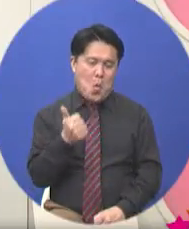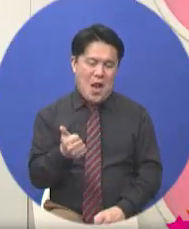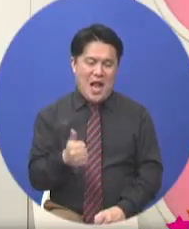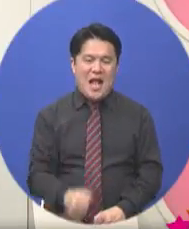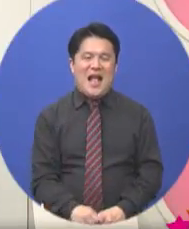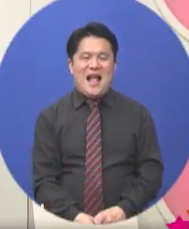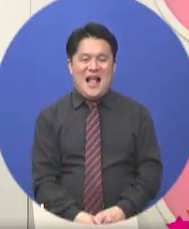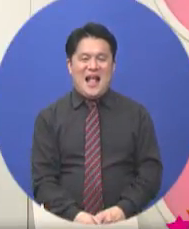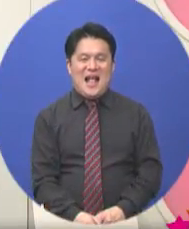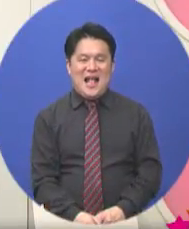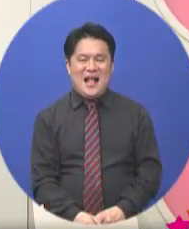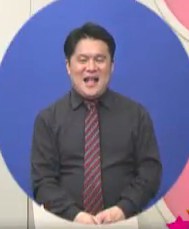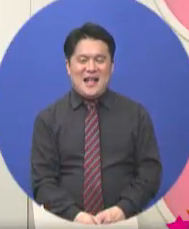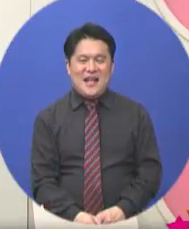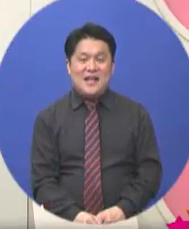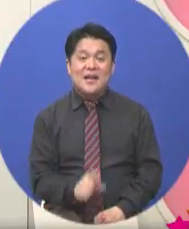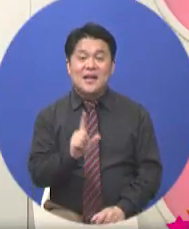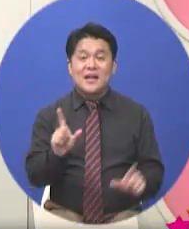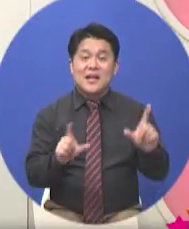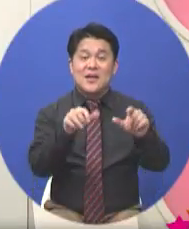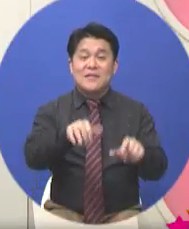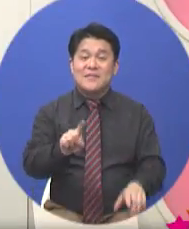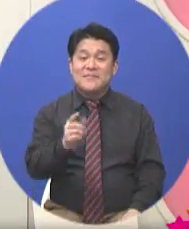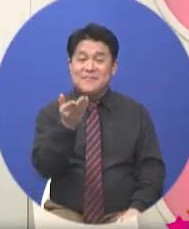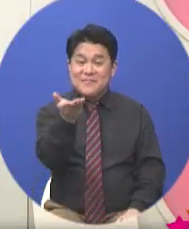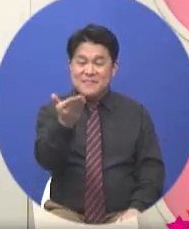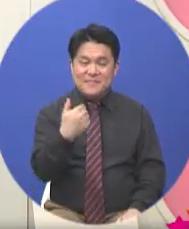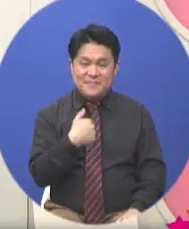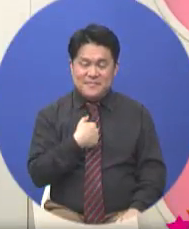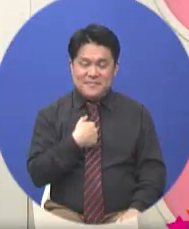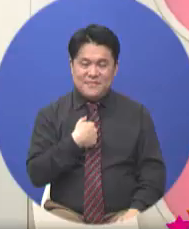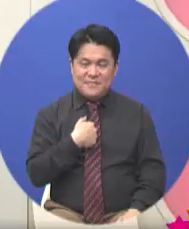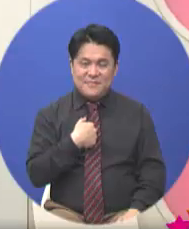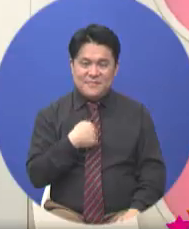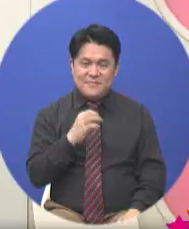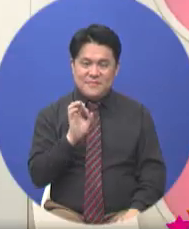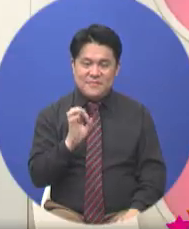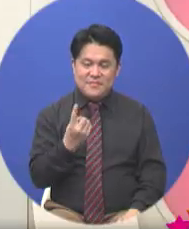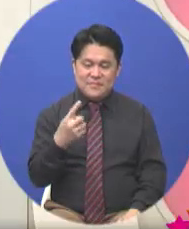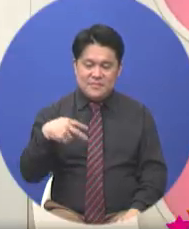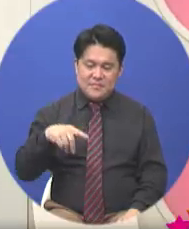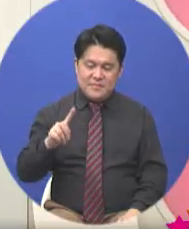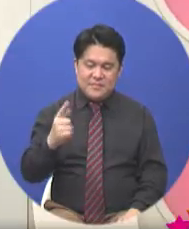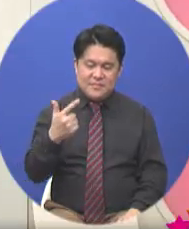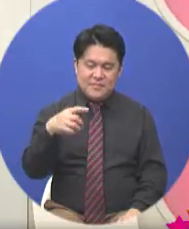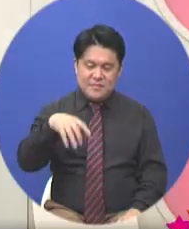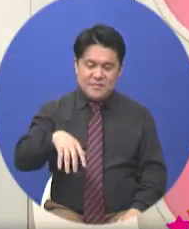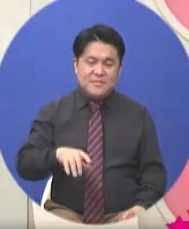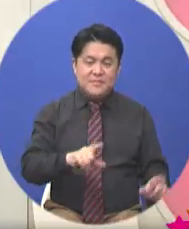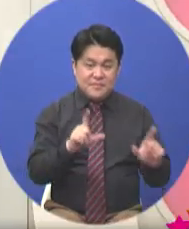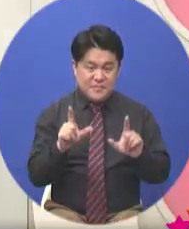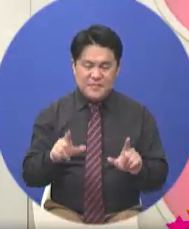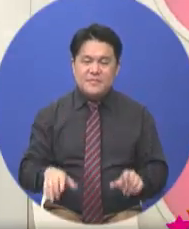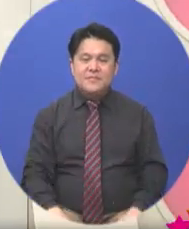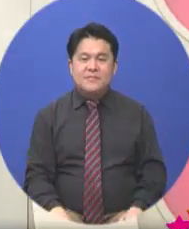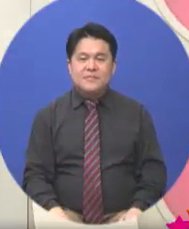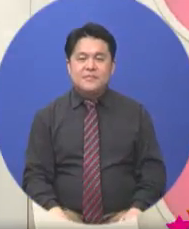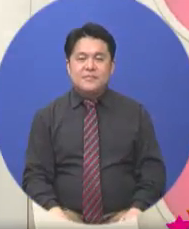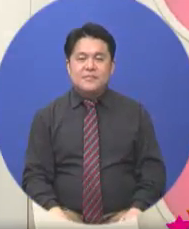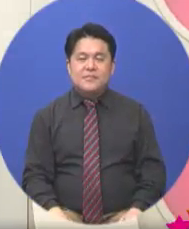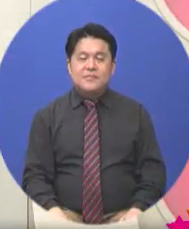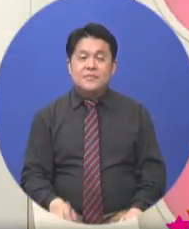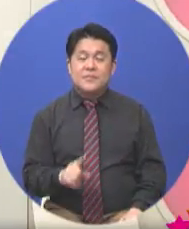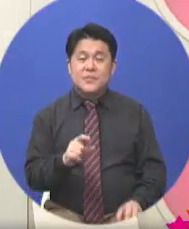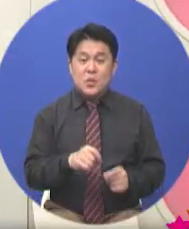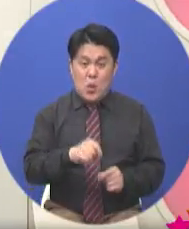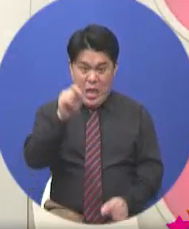예술입니다. 그러게요. 어디 사십니까? 아, 여기는 오산입니다. 오산. 네. 예, 오산